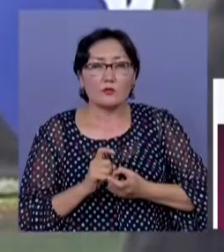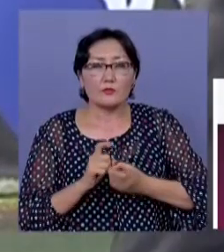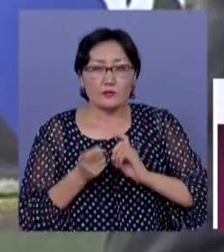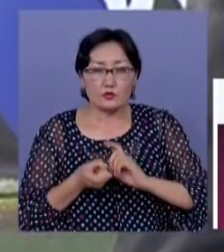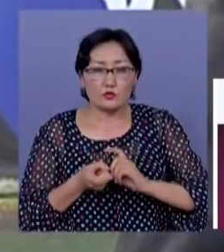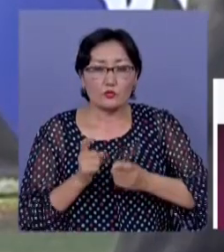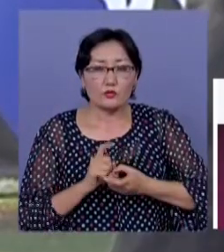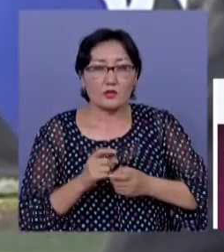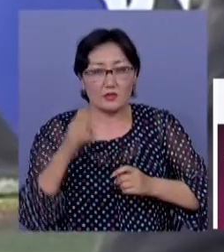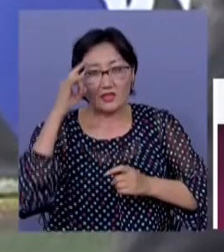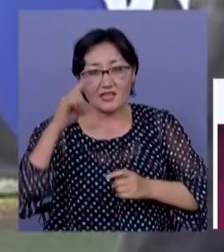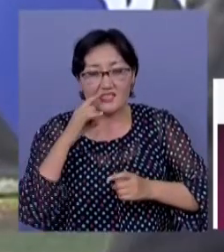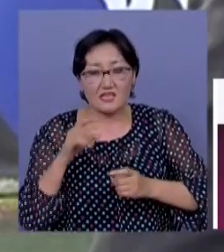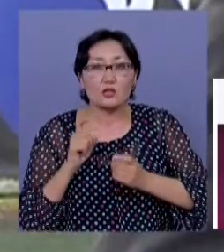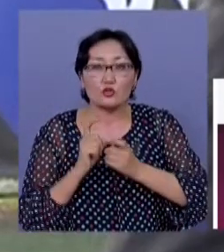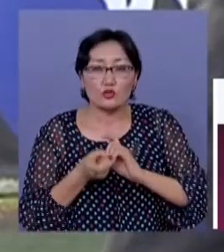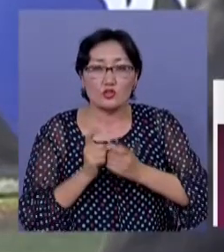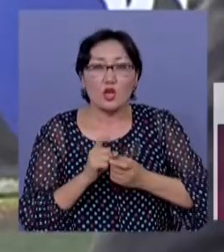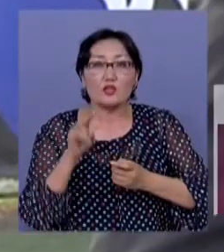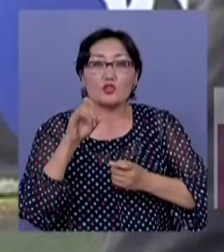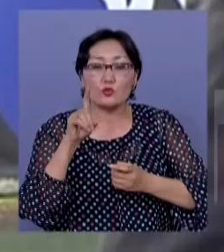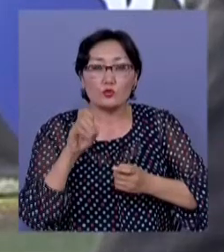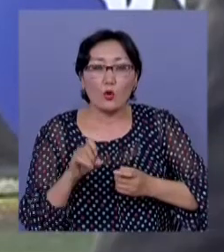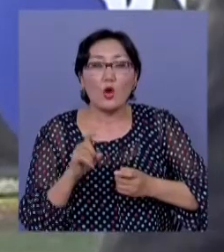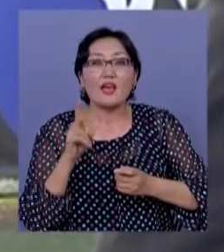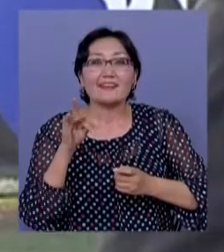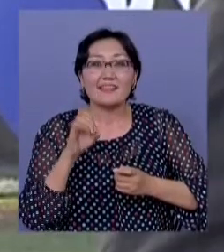ол қазақ күресі, дзюдо, грек-рим, еркін